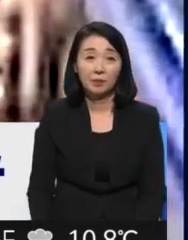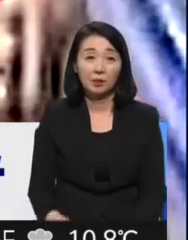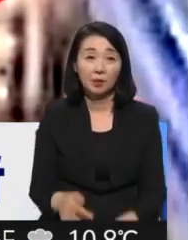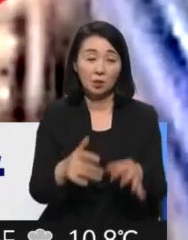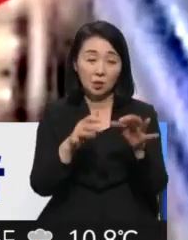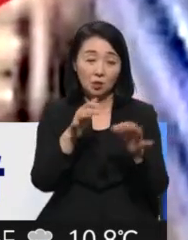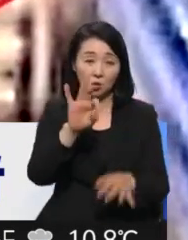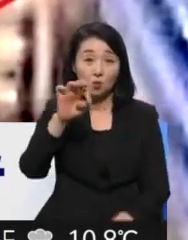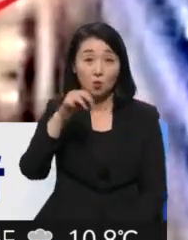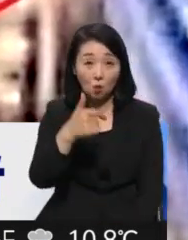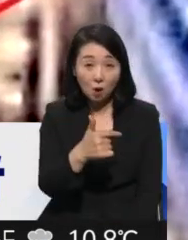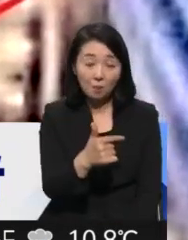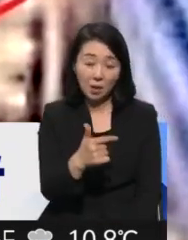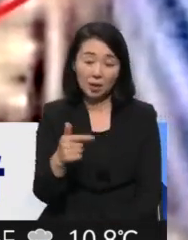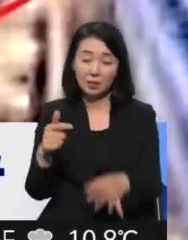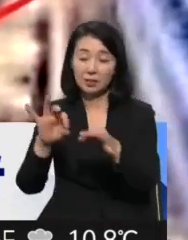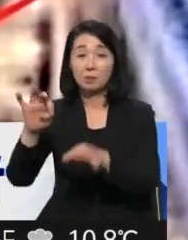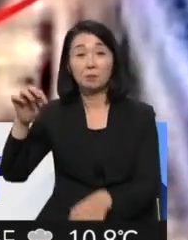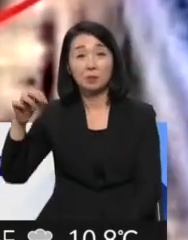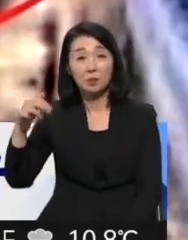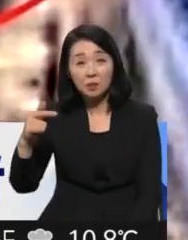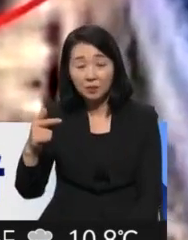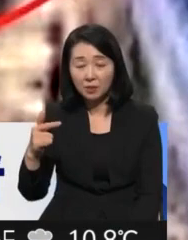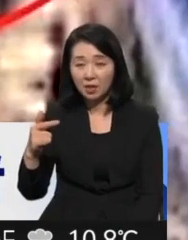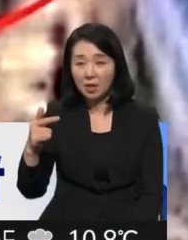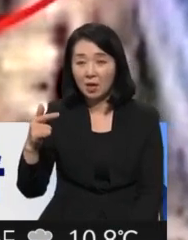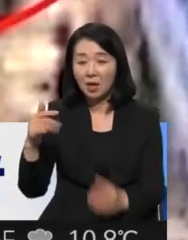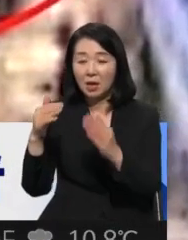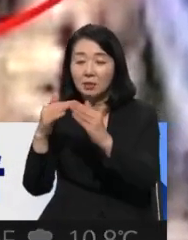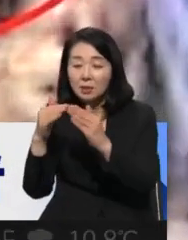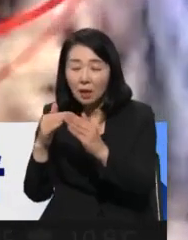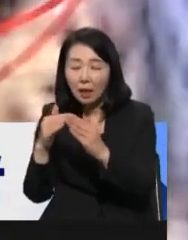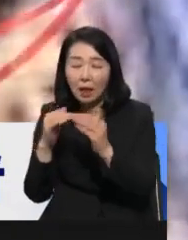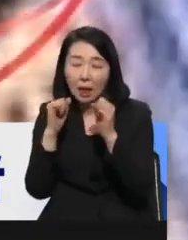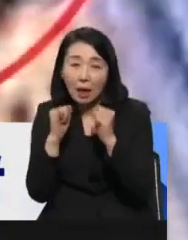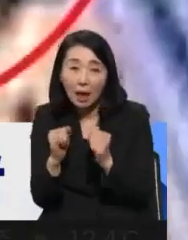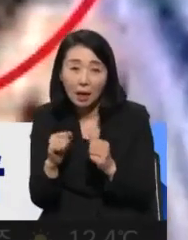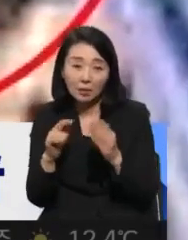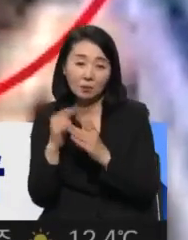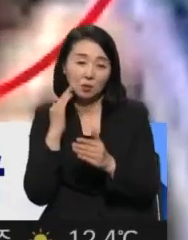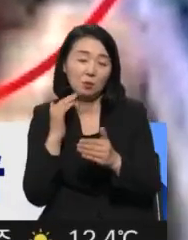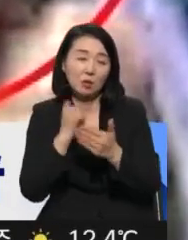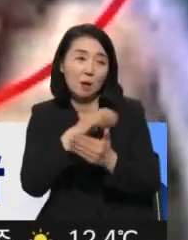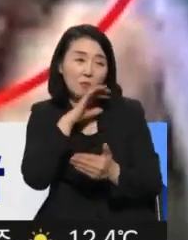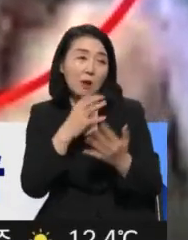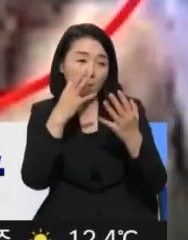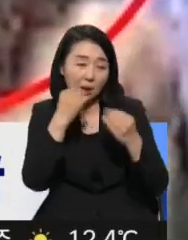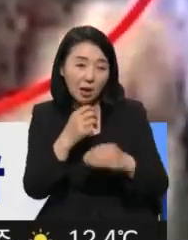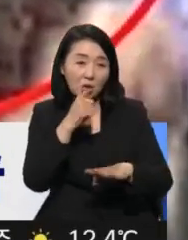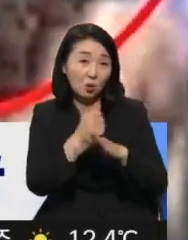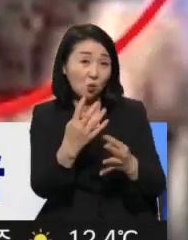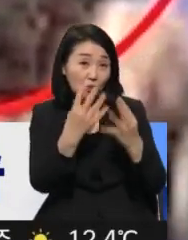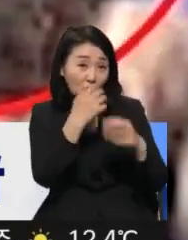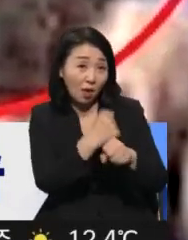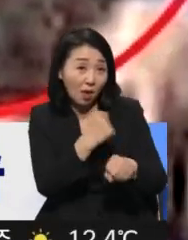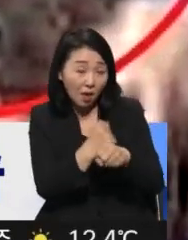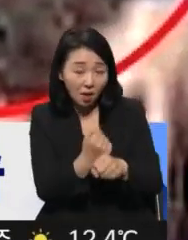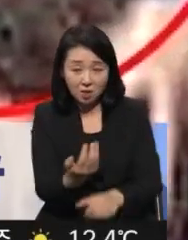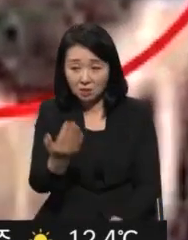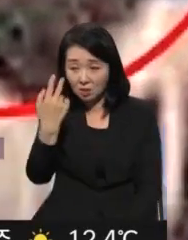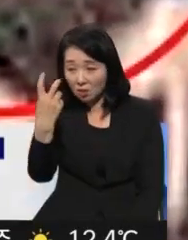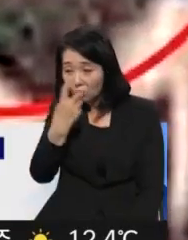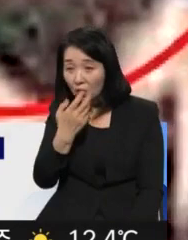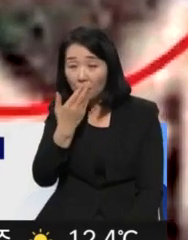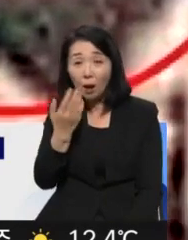머무를 것으로 알려진 의정부 주민들의 반발에 밀려 다시 구속시킨 게 아니냐, 이렇게 따져 물었는데요. 진작에 수사할 수